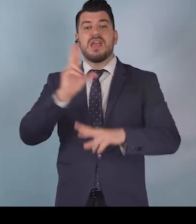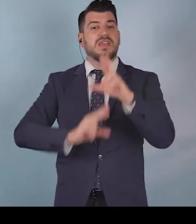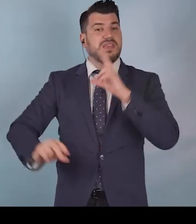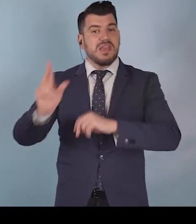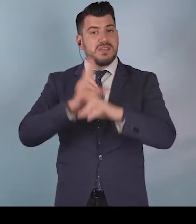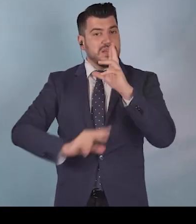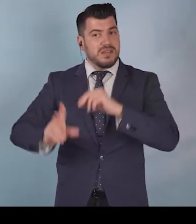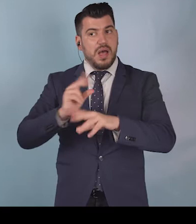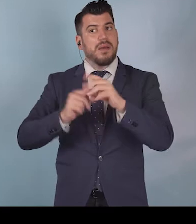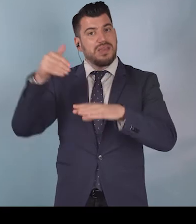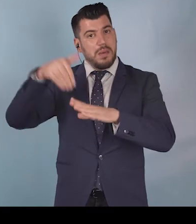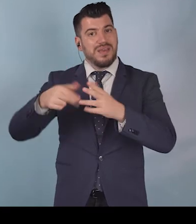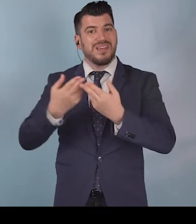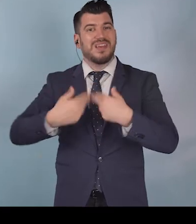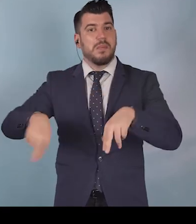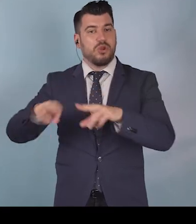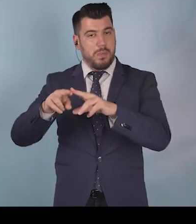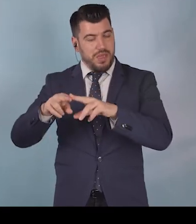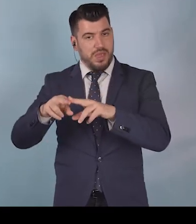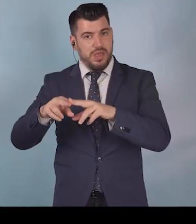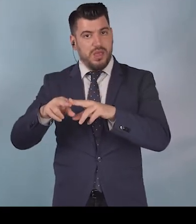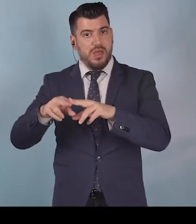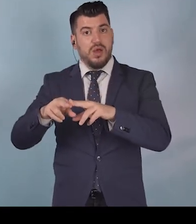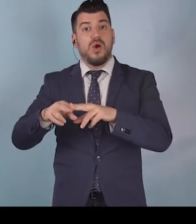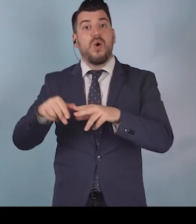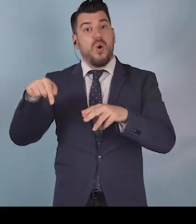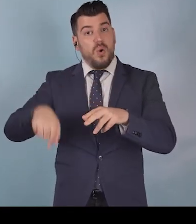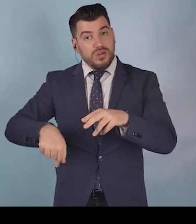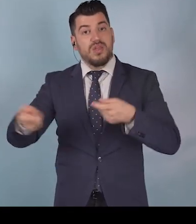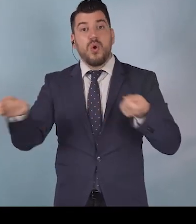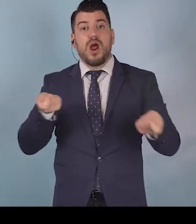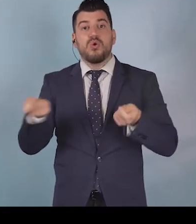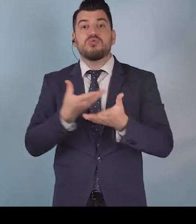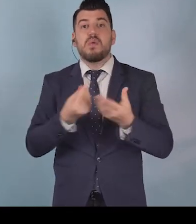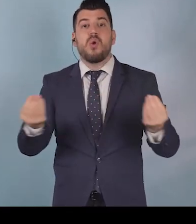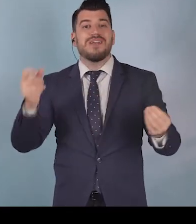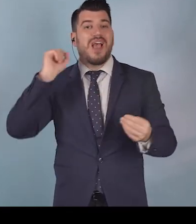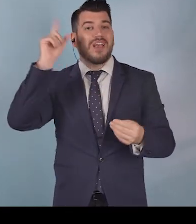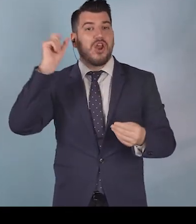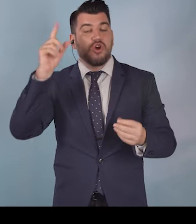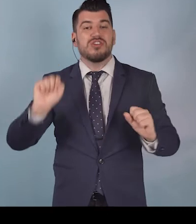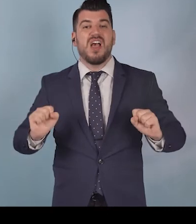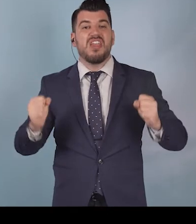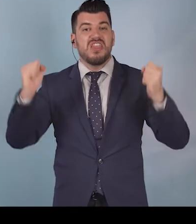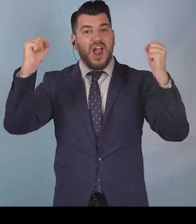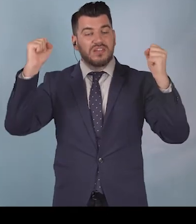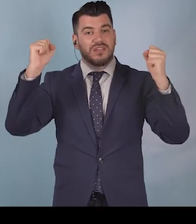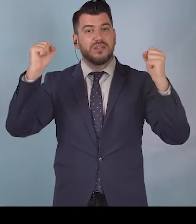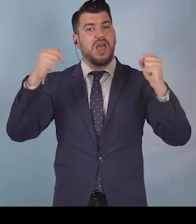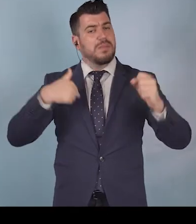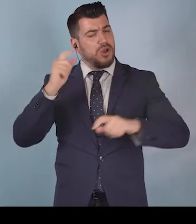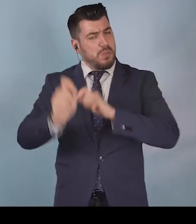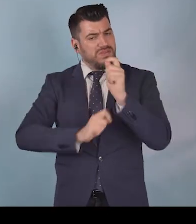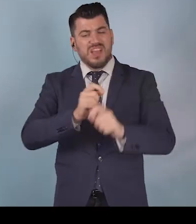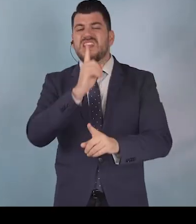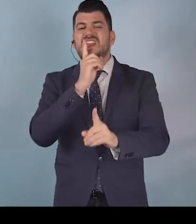για το Ταμείο Ανάκαμψης στη συνέχεια, ότι θα γίνουν αρκετές δράσεις που θα αφορούν το δημόσιο τομέα. Έχουμε κάνει σχετικό